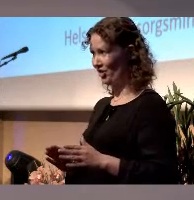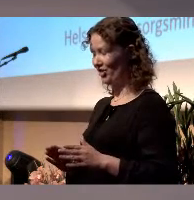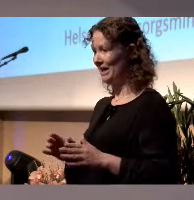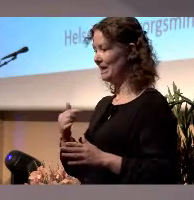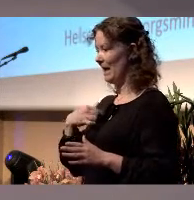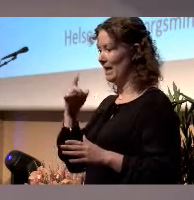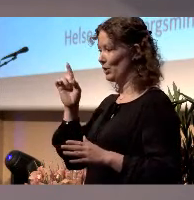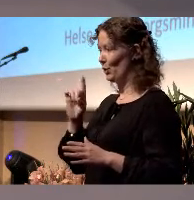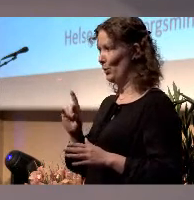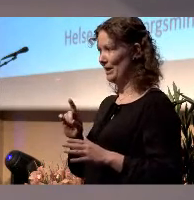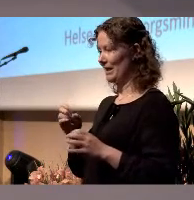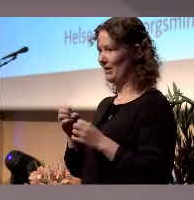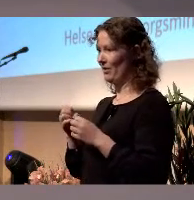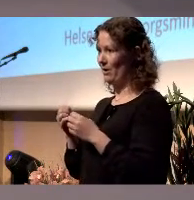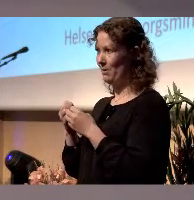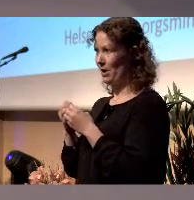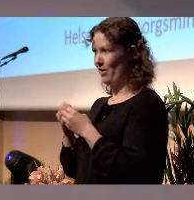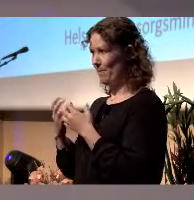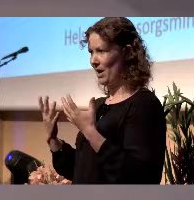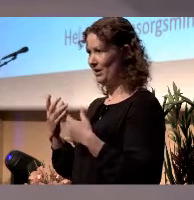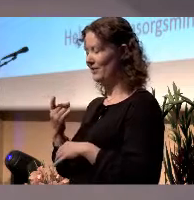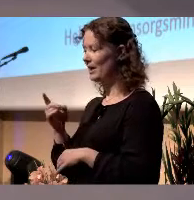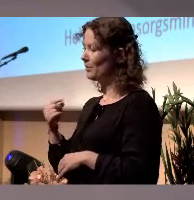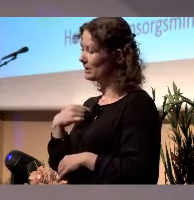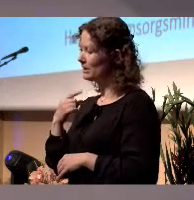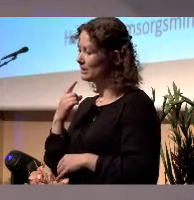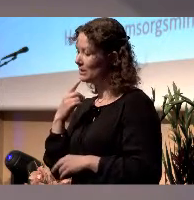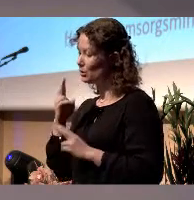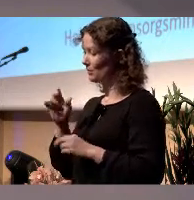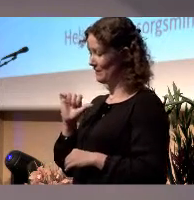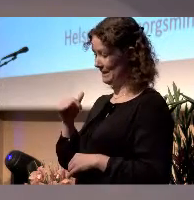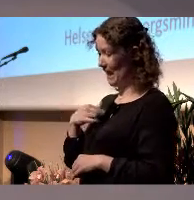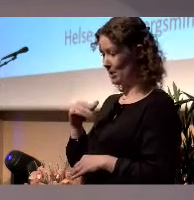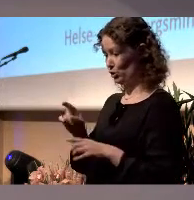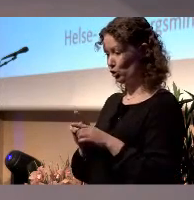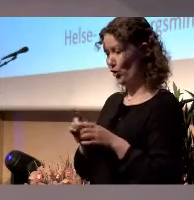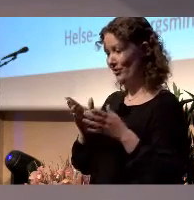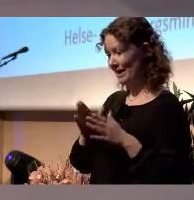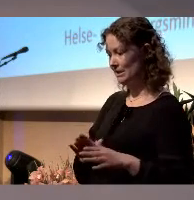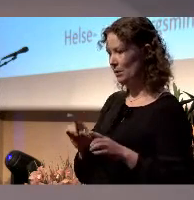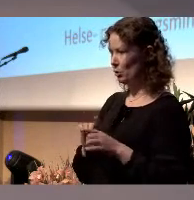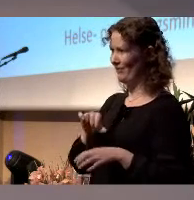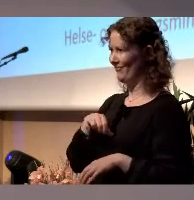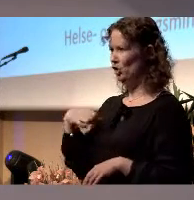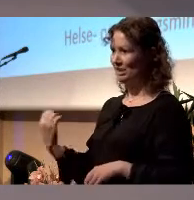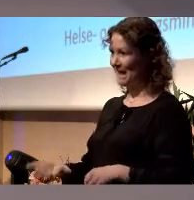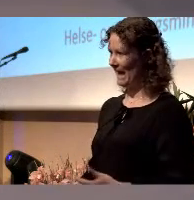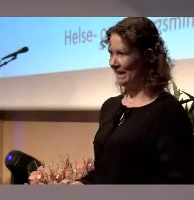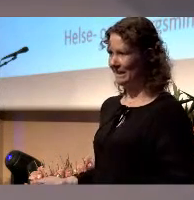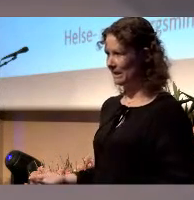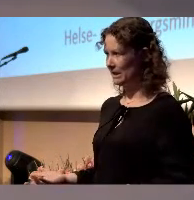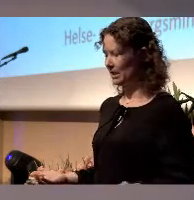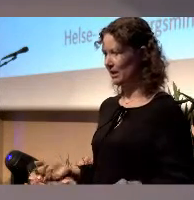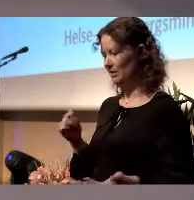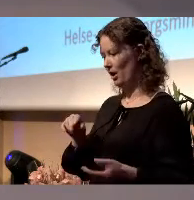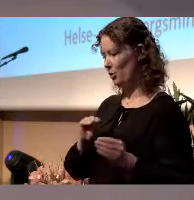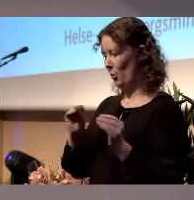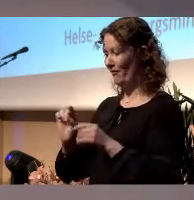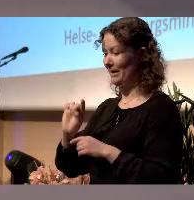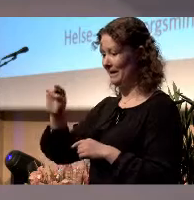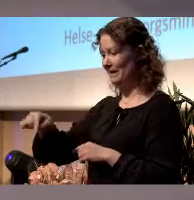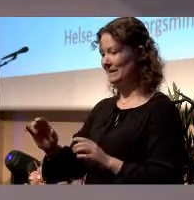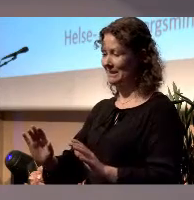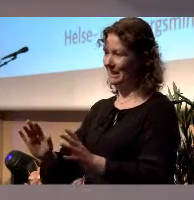tror ikke det er mange av dere, og jeg sier også at hvis noen finner meg i den tilstanden, så er det for sent, da er jeg over i det neste